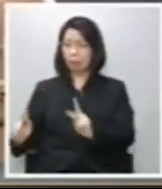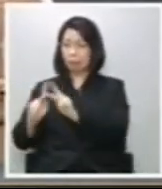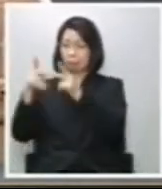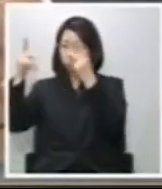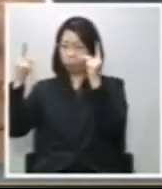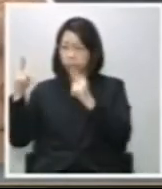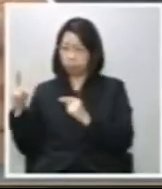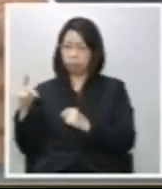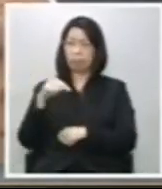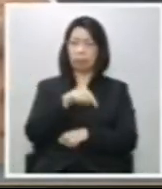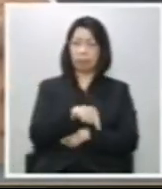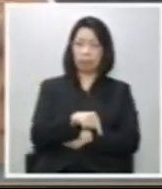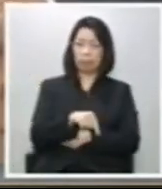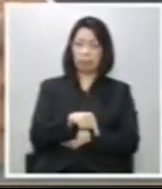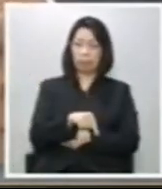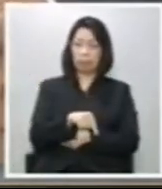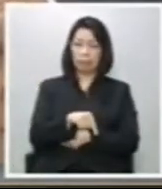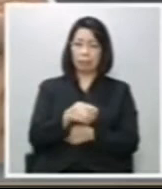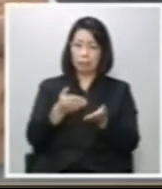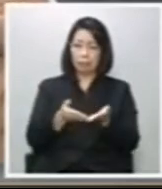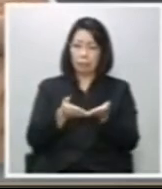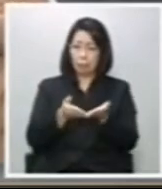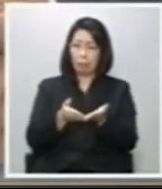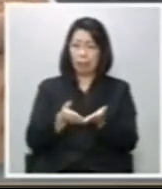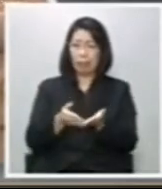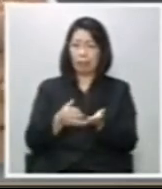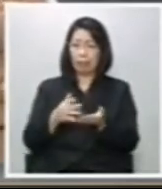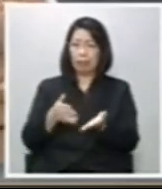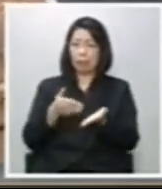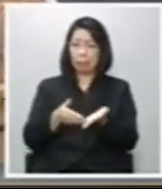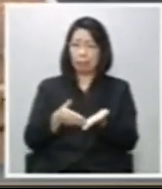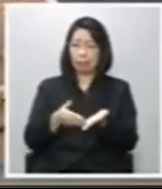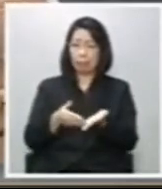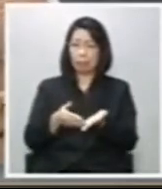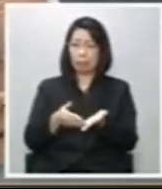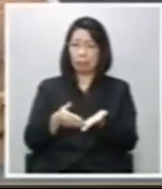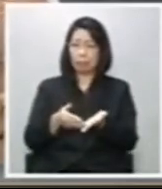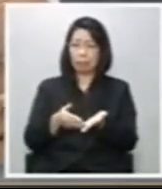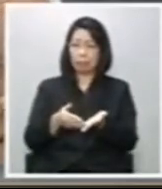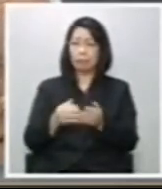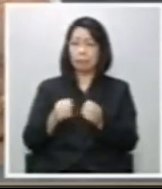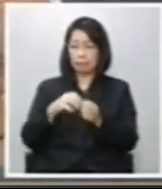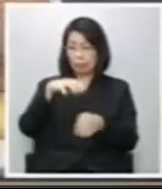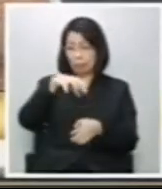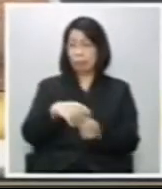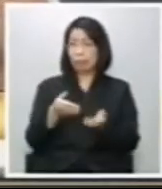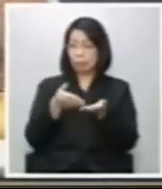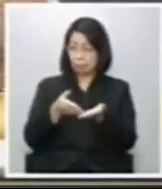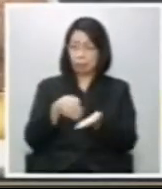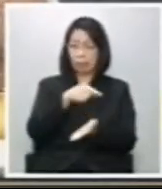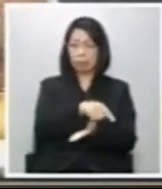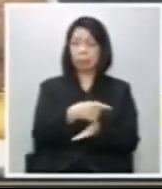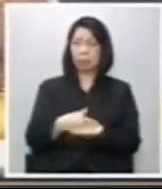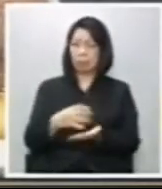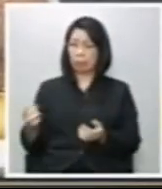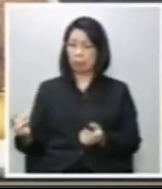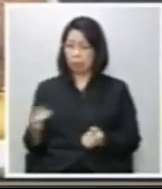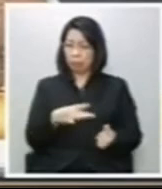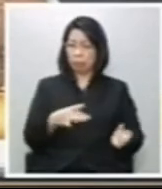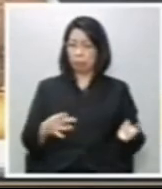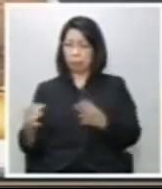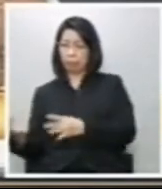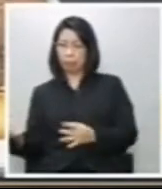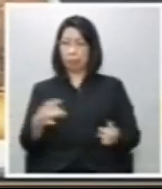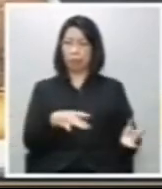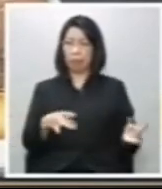ติกับการท่าว่าจะเป็นการท่าของทะเลค่ะว่าจะเป็นยังไง